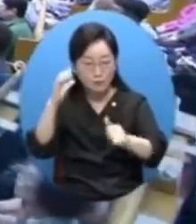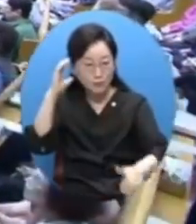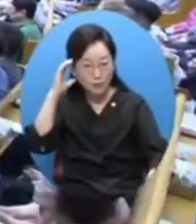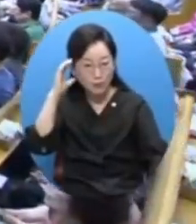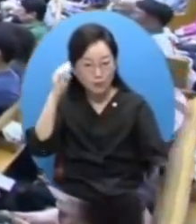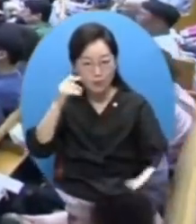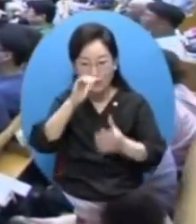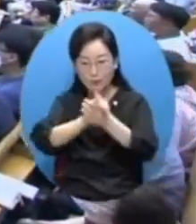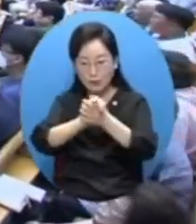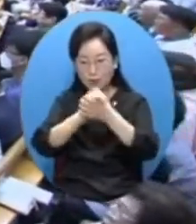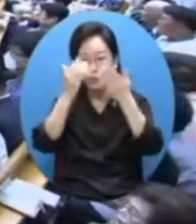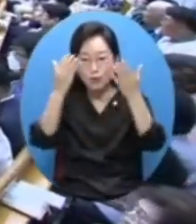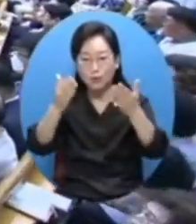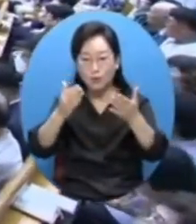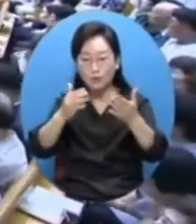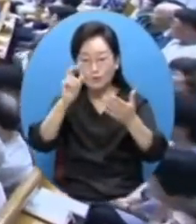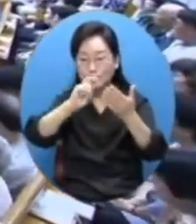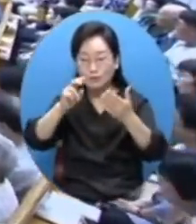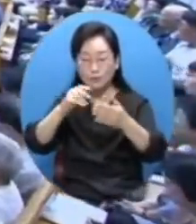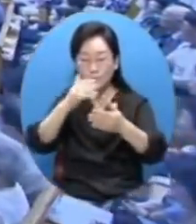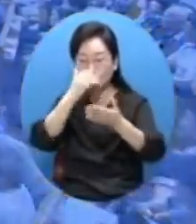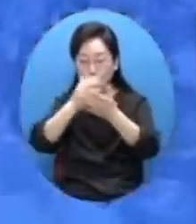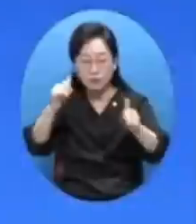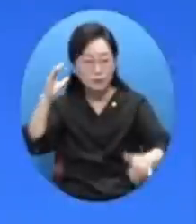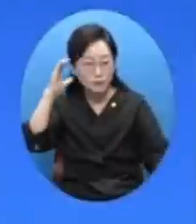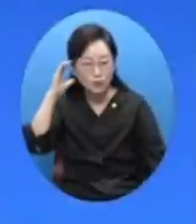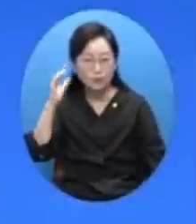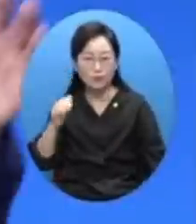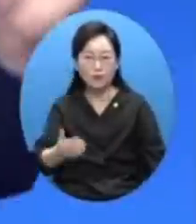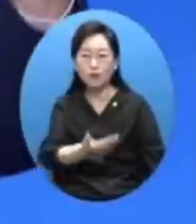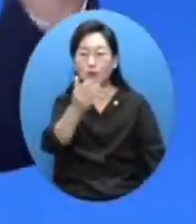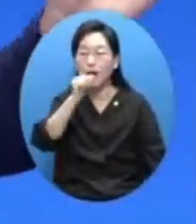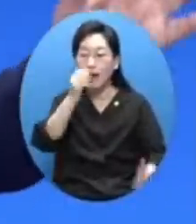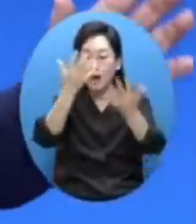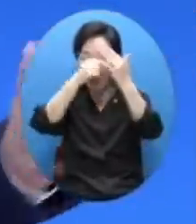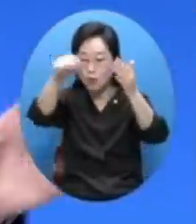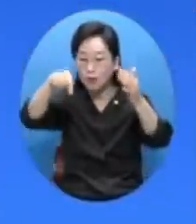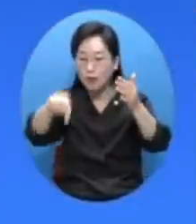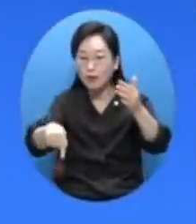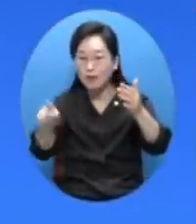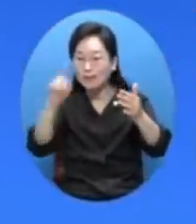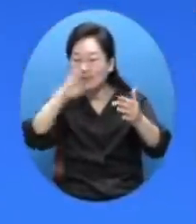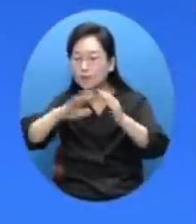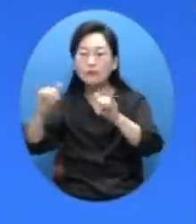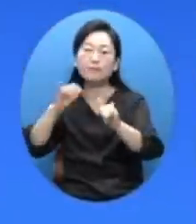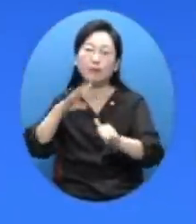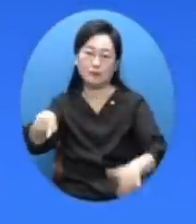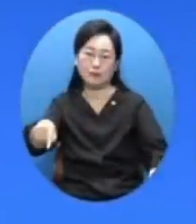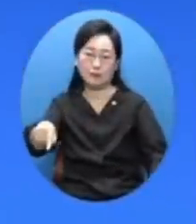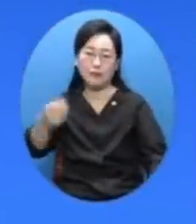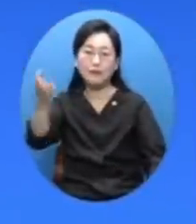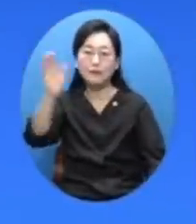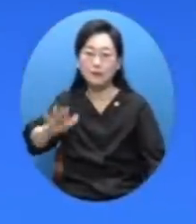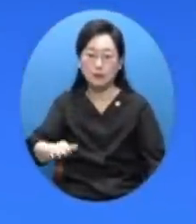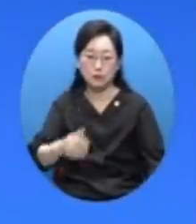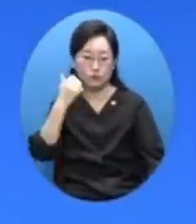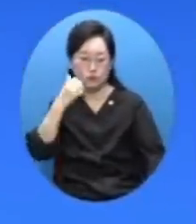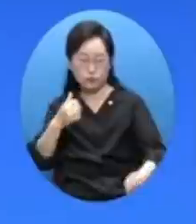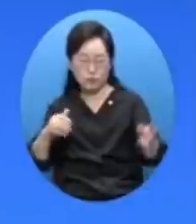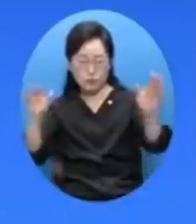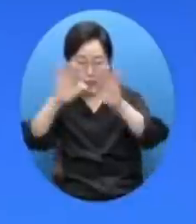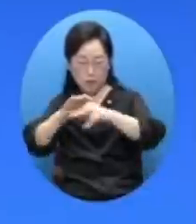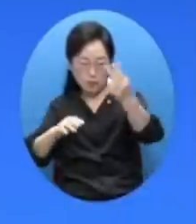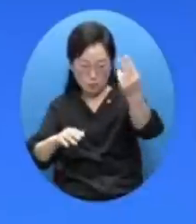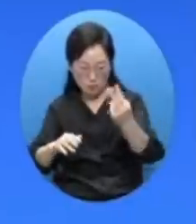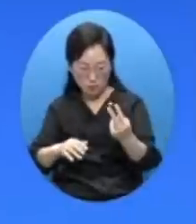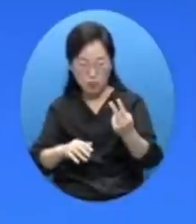기도하고 찬송하매 죄수들이 듣더라 여러분 감옥 안에 험악한 사람들만 있습니다 그런데 왜 사람들이 들어와서 밤에 잠도 안